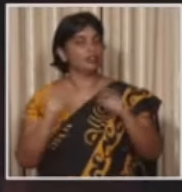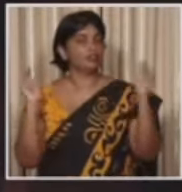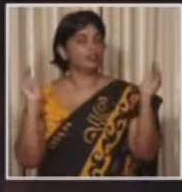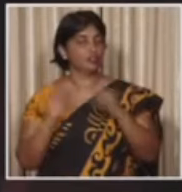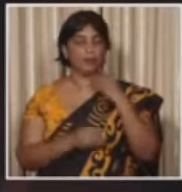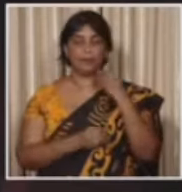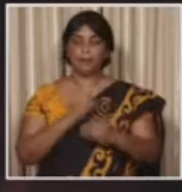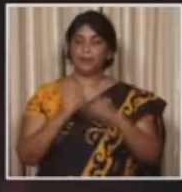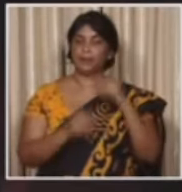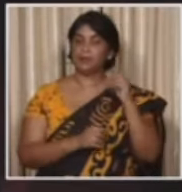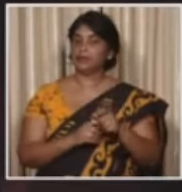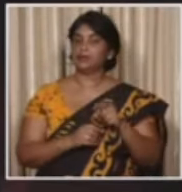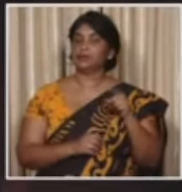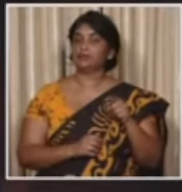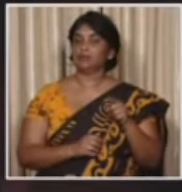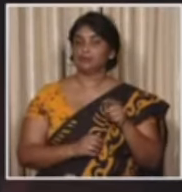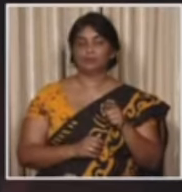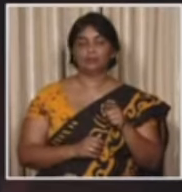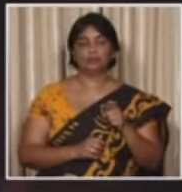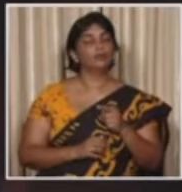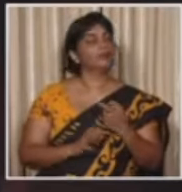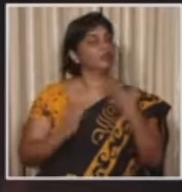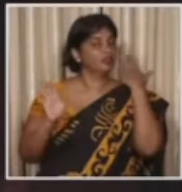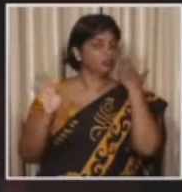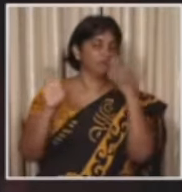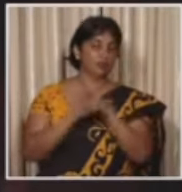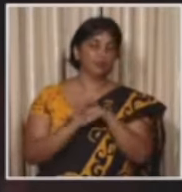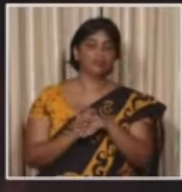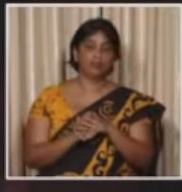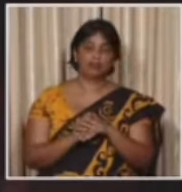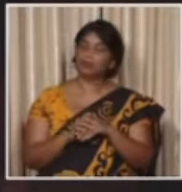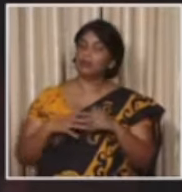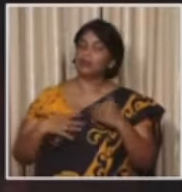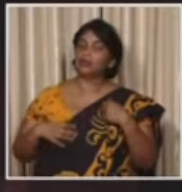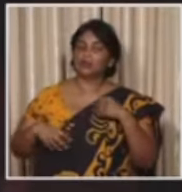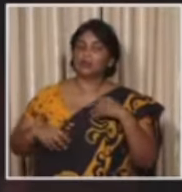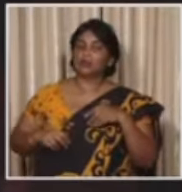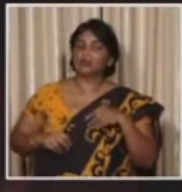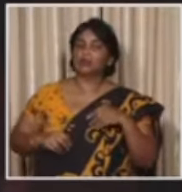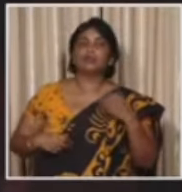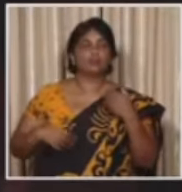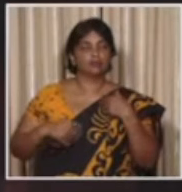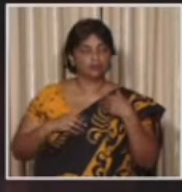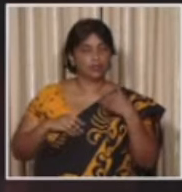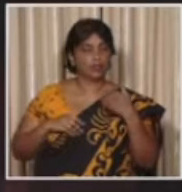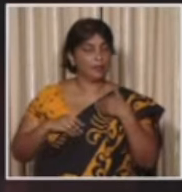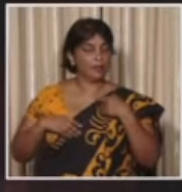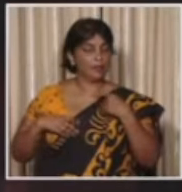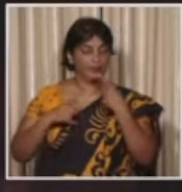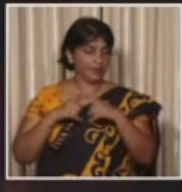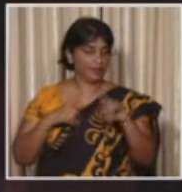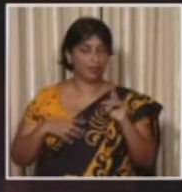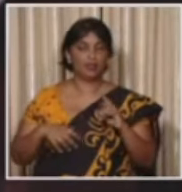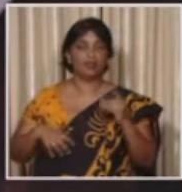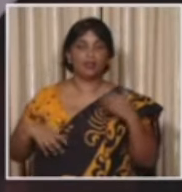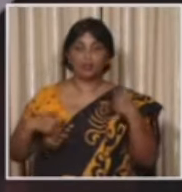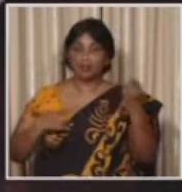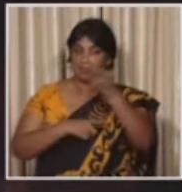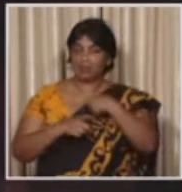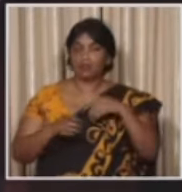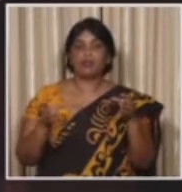පරිමාණයේ කර්මාන්තකරුවන් වෙනුවෙන් පෙනී සිටින ලැබීම ගැන මම කියන්නේ මම විතරක් නෙවෙයි මගේ